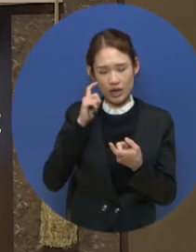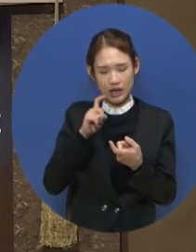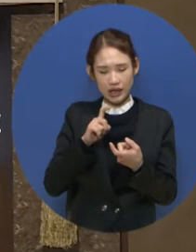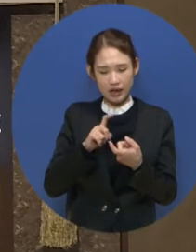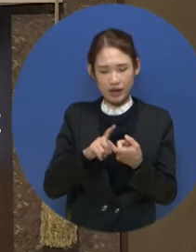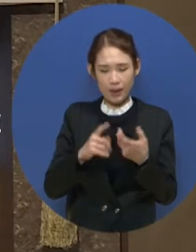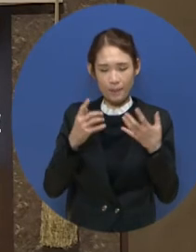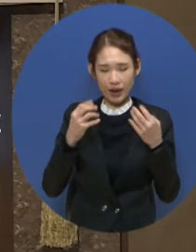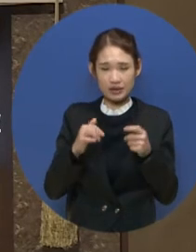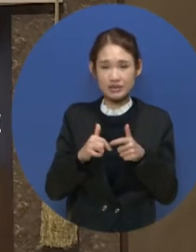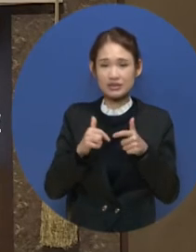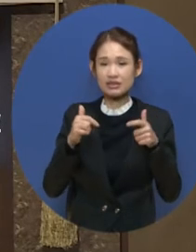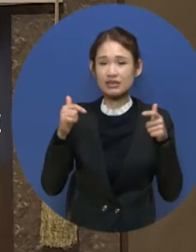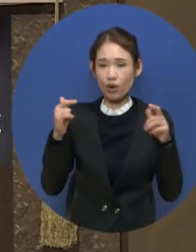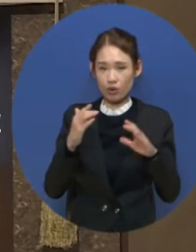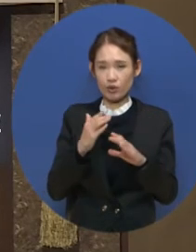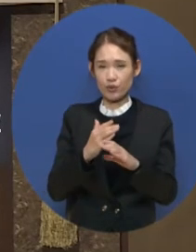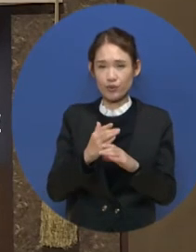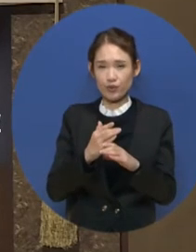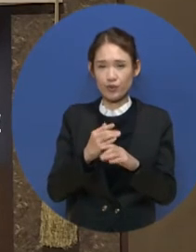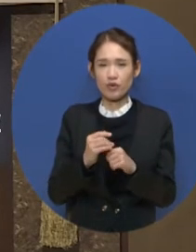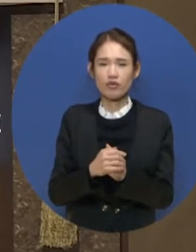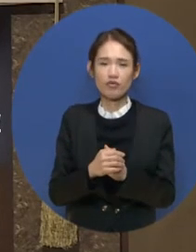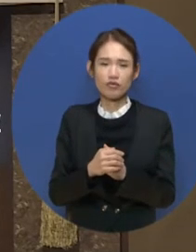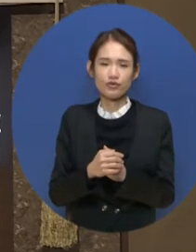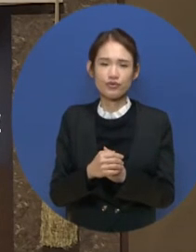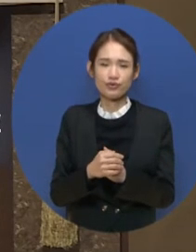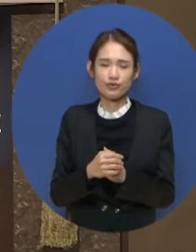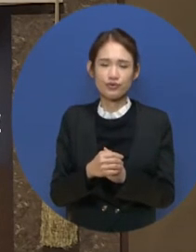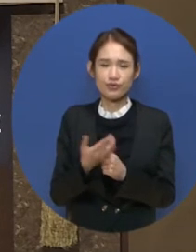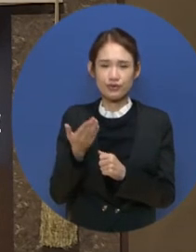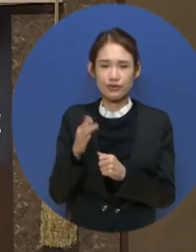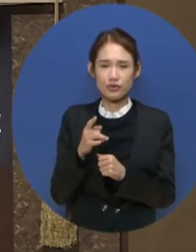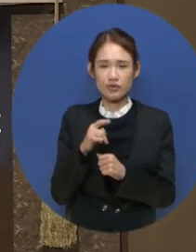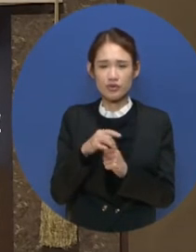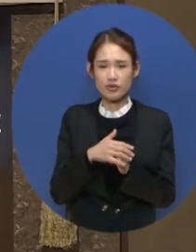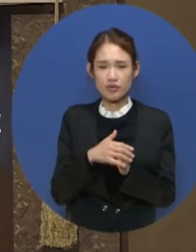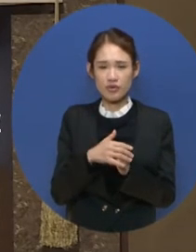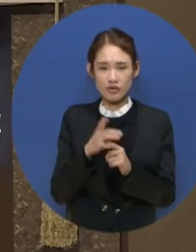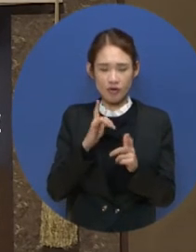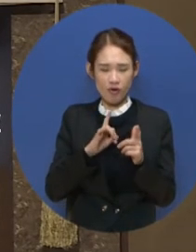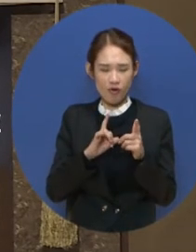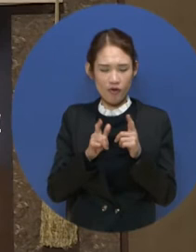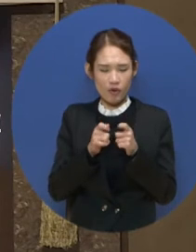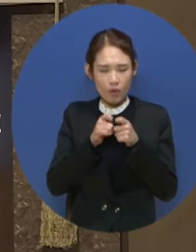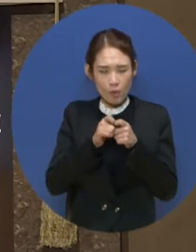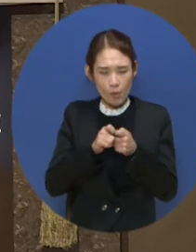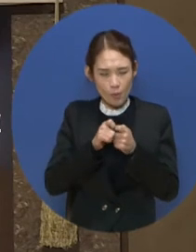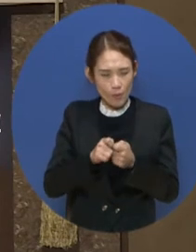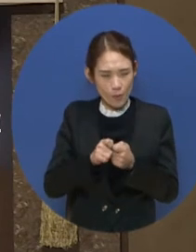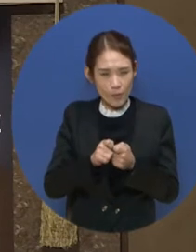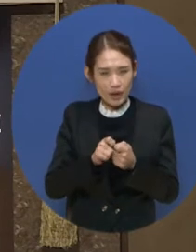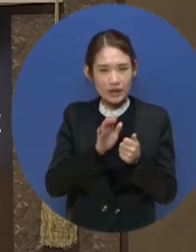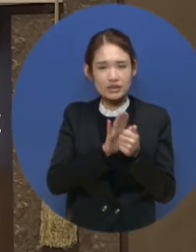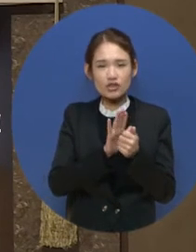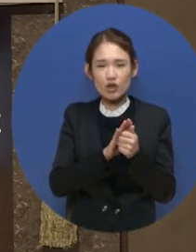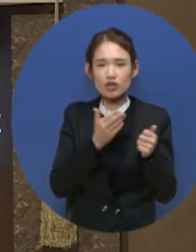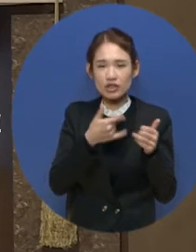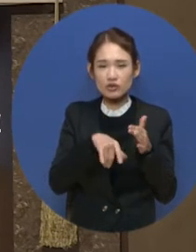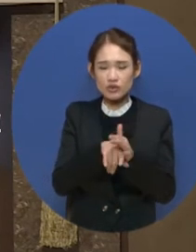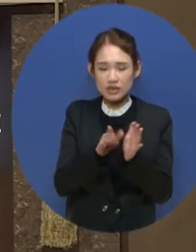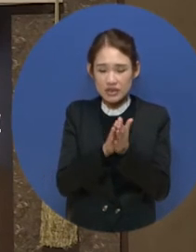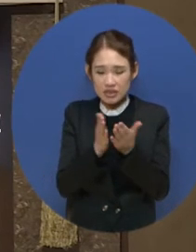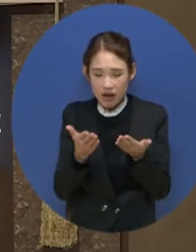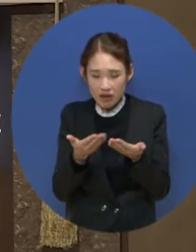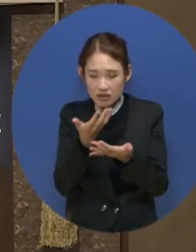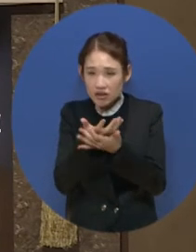관심도가 굉장히 마고 올라오는 식이었어요 그런데 그 분들을 체계적으로 지원해 줄 수 있는 교재 라든지 자료가 거의